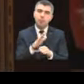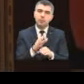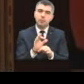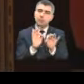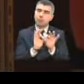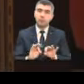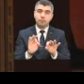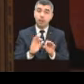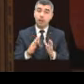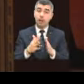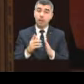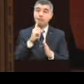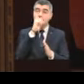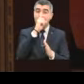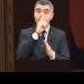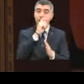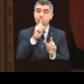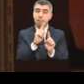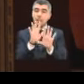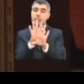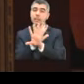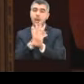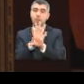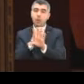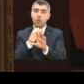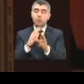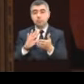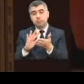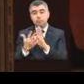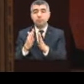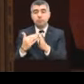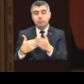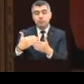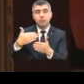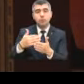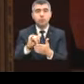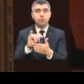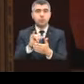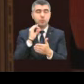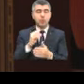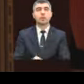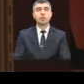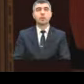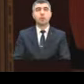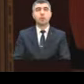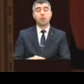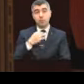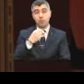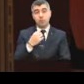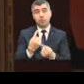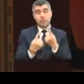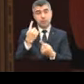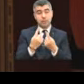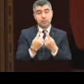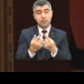كيخلعنا لحقاش حنا عندنا واحد الغموض، ما عارفينش على مدى المتوسط شنو يمكن له يدير الاوميكرون. واحد ثانيا ملي كنقولوا بان قليل الاماته